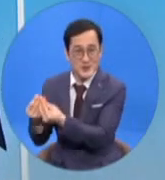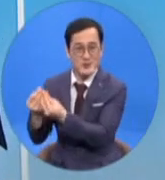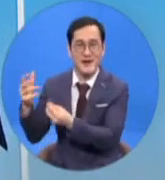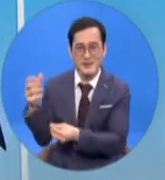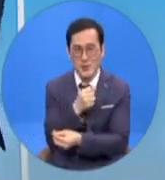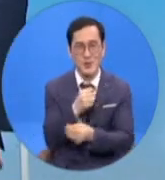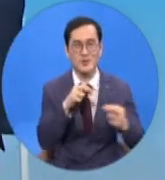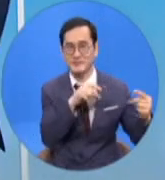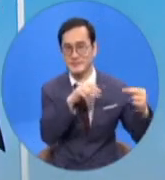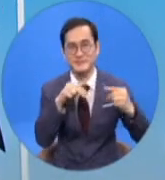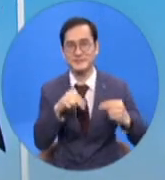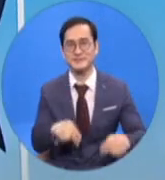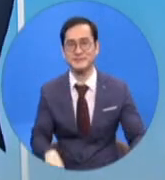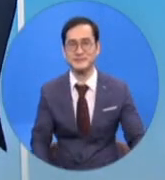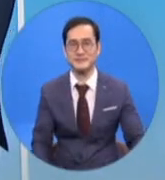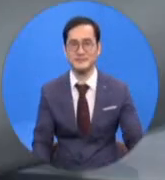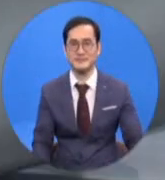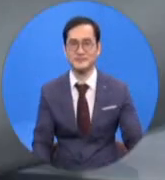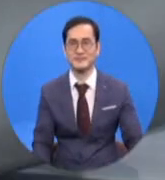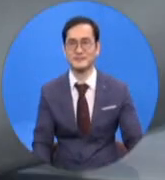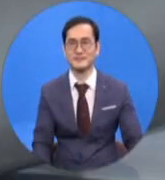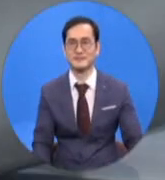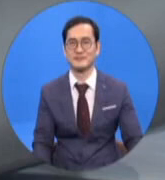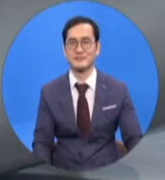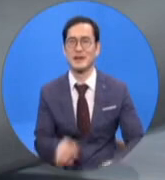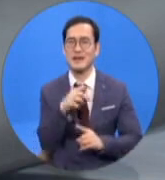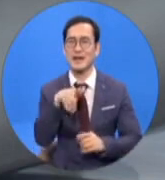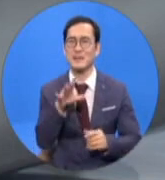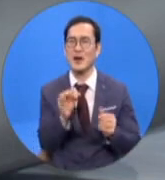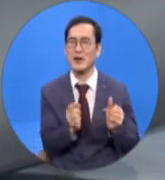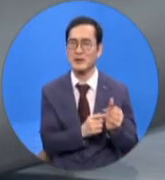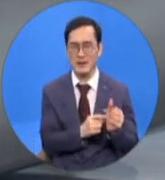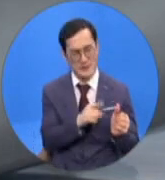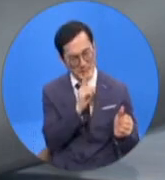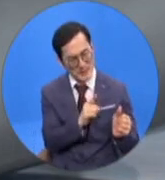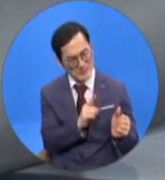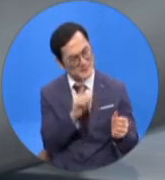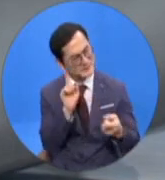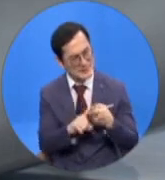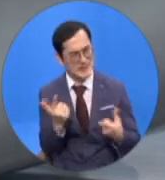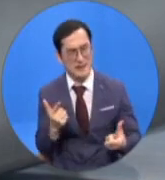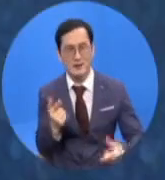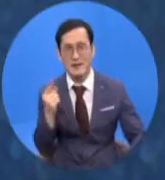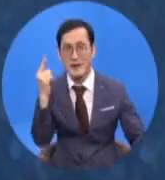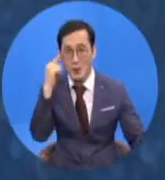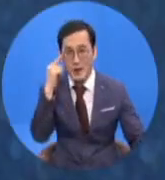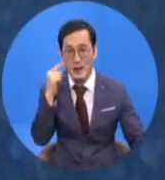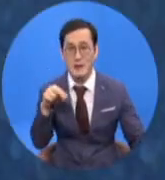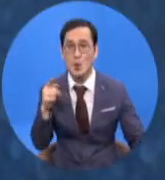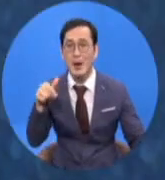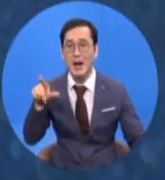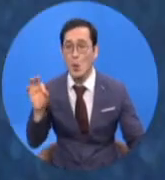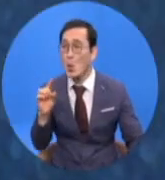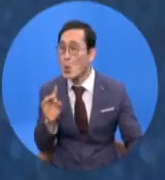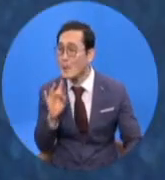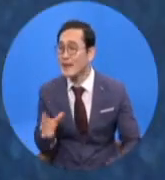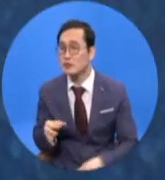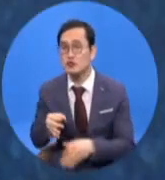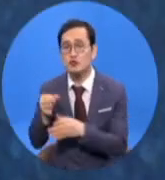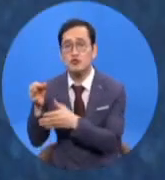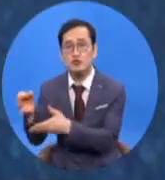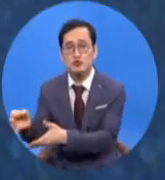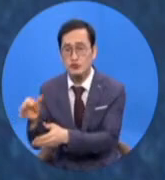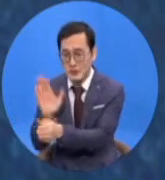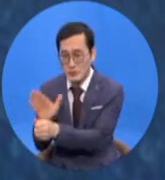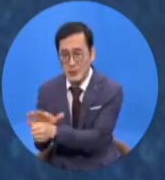논쟁을 벌인 것이죠 에 그런데 저희 제명 지사의 저 반박은 적절하지 않은 것 같아요 왜냐하면 한 손과 몸 안 주면 이선균이 세금을